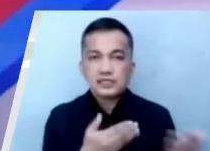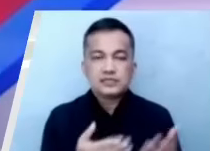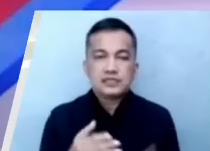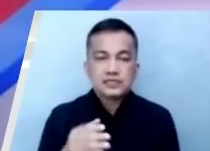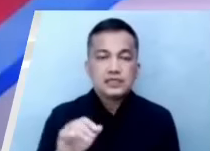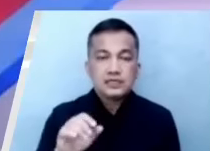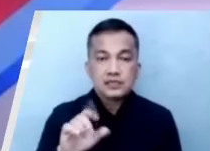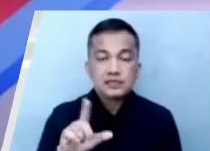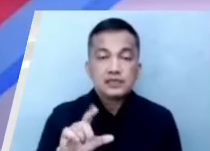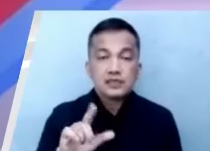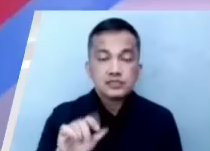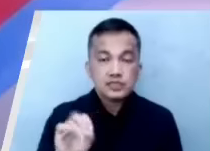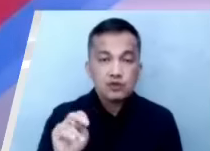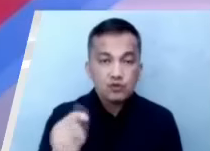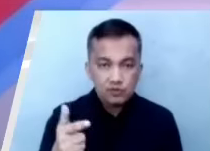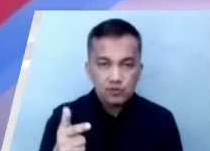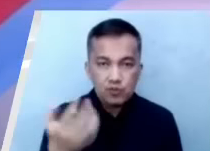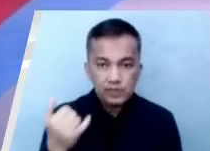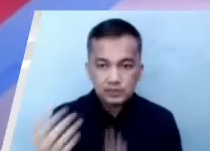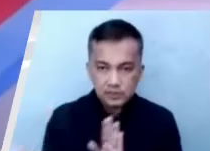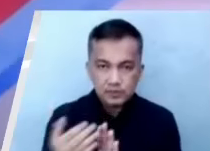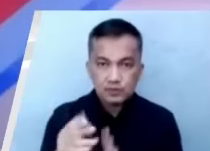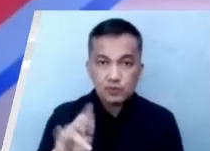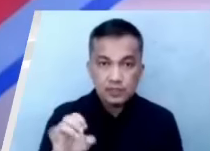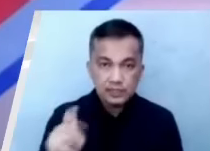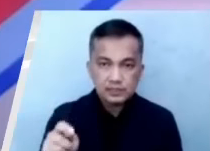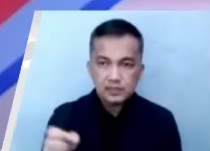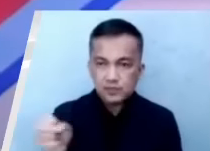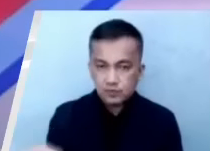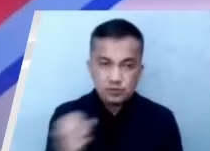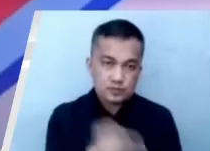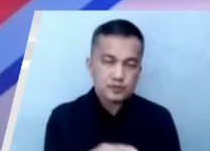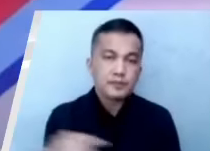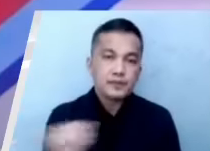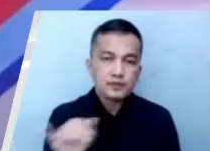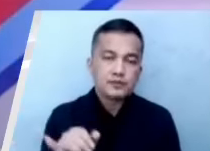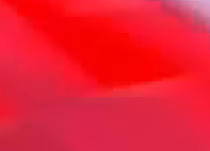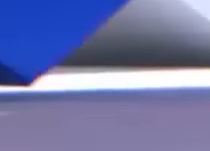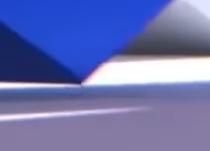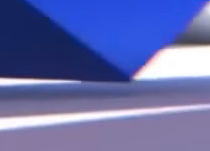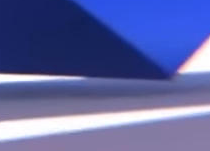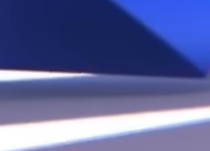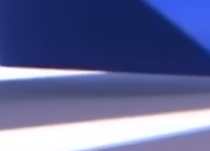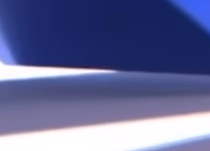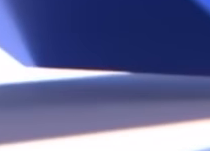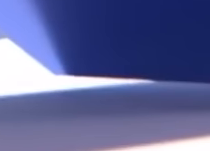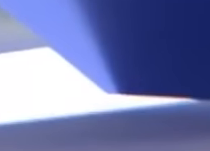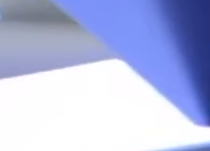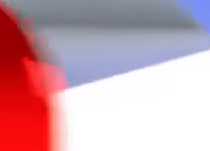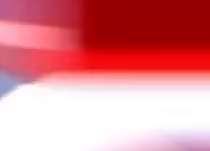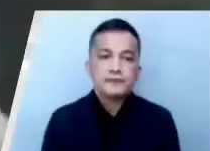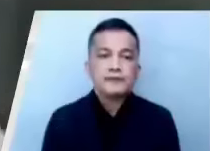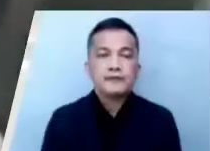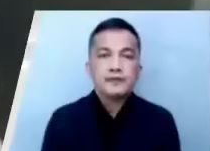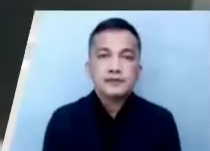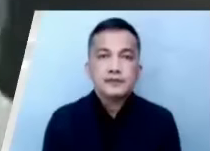hinaharap nilang arrest warrant na inisyo ng parehong kapulungan. Nakatutok si Sandra Aguinaldo.